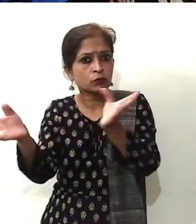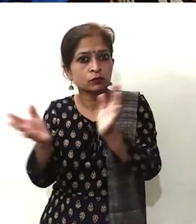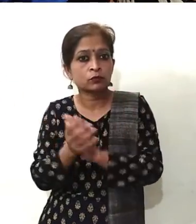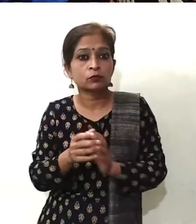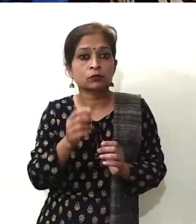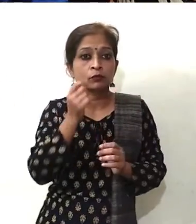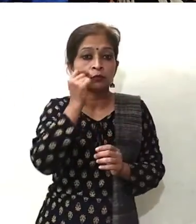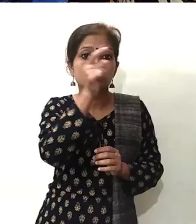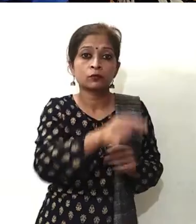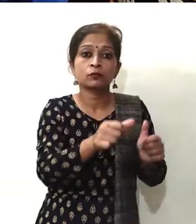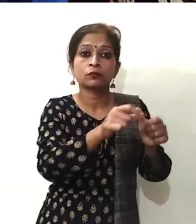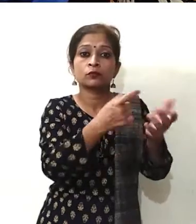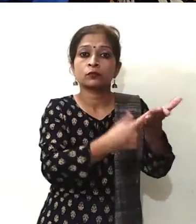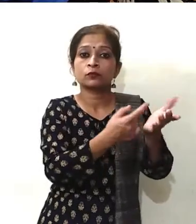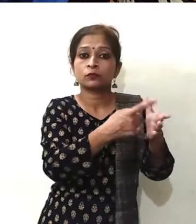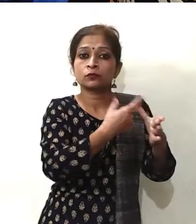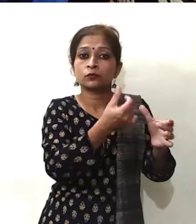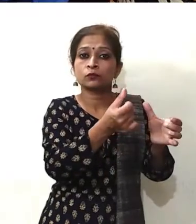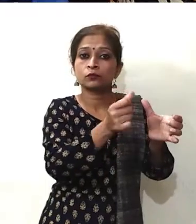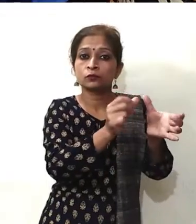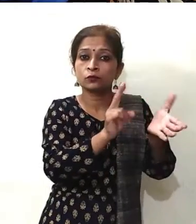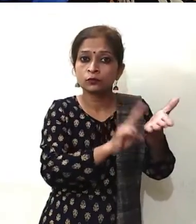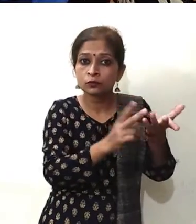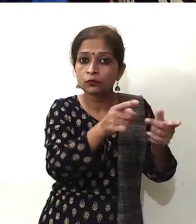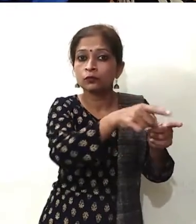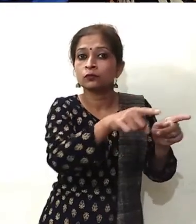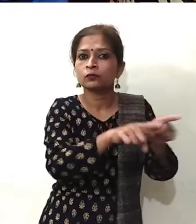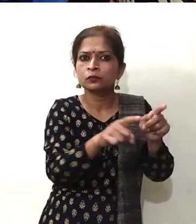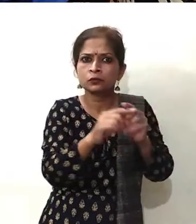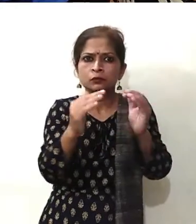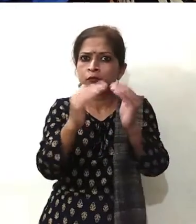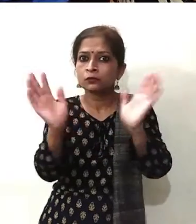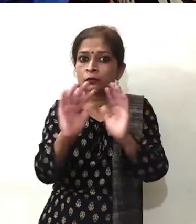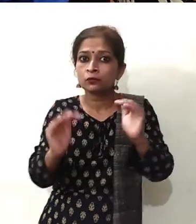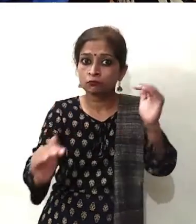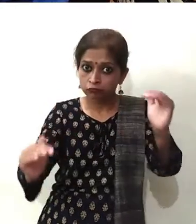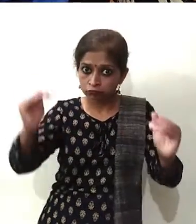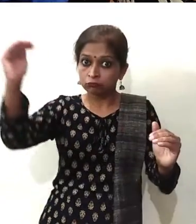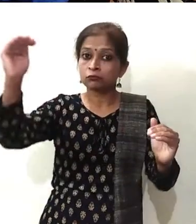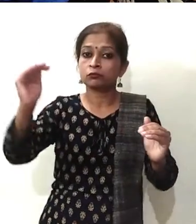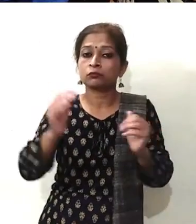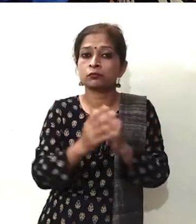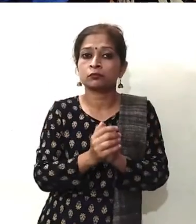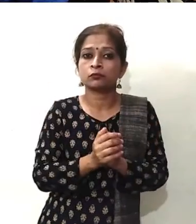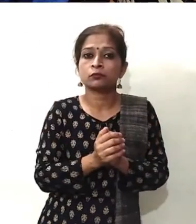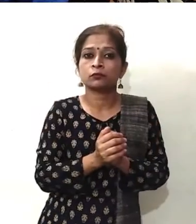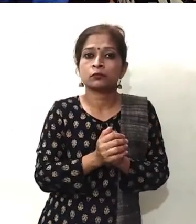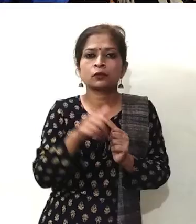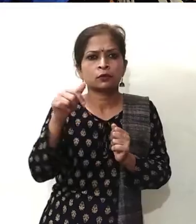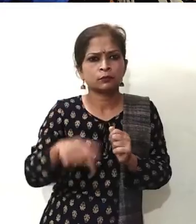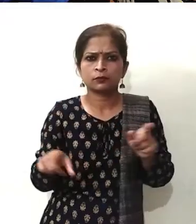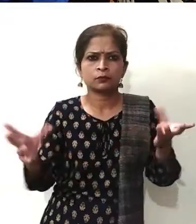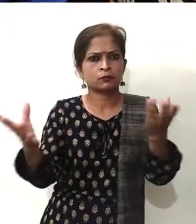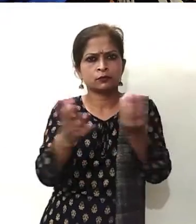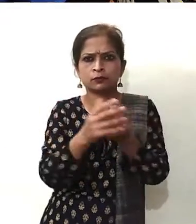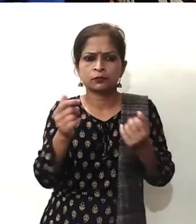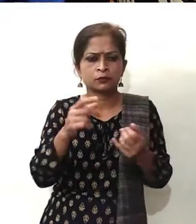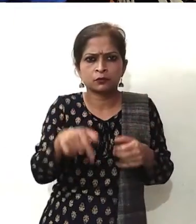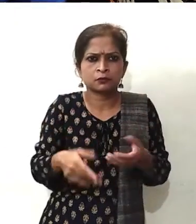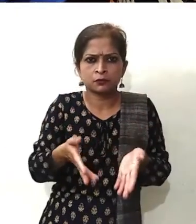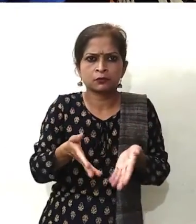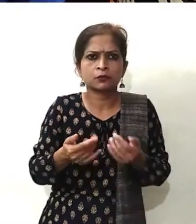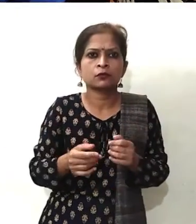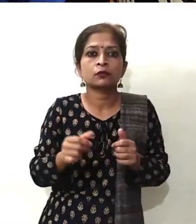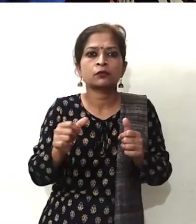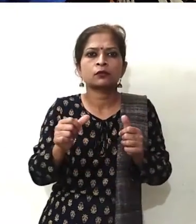ज्यादा क्षमताएं आ गई, लेकिन संस्कारित नहीं था। मतलब मैं बताता हूं, एटम बम हमारे पास आ गया,